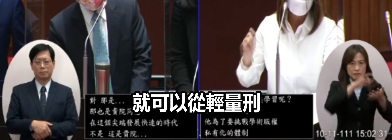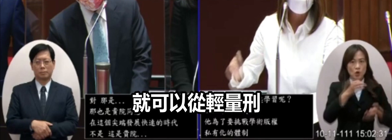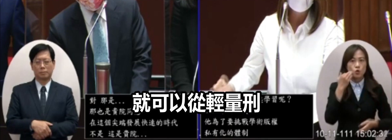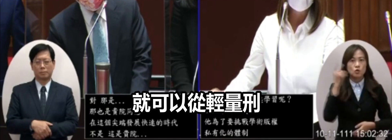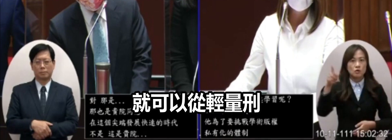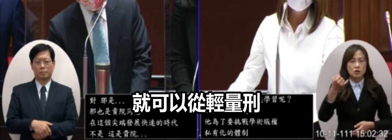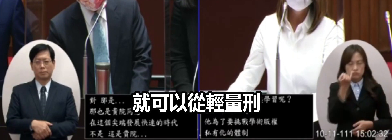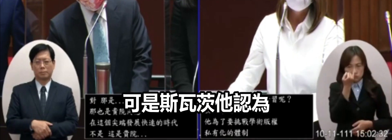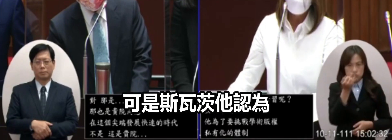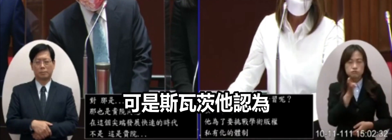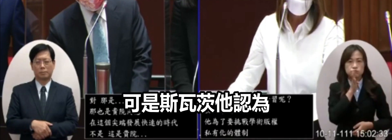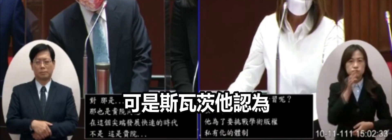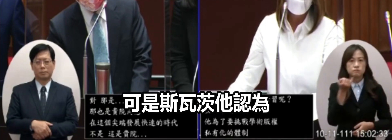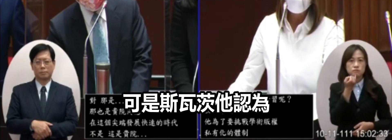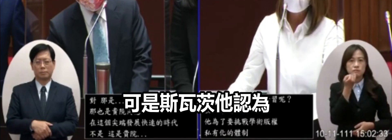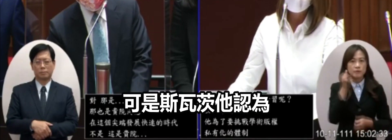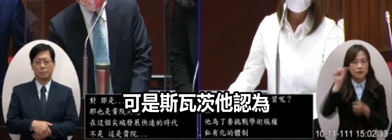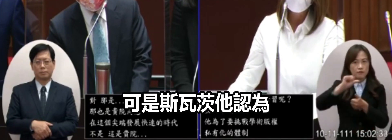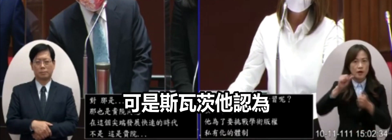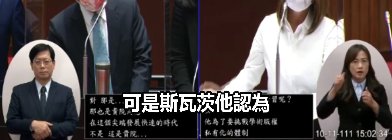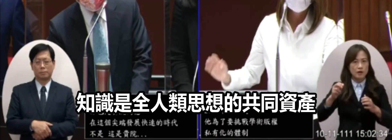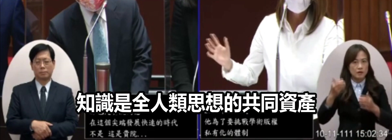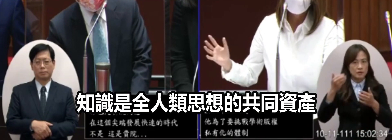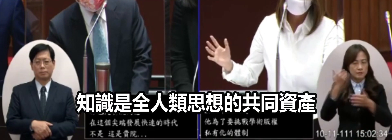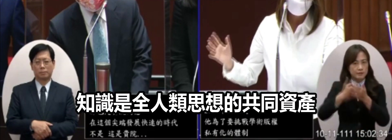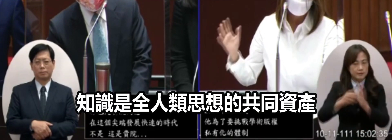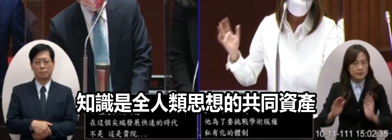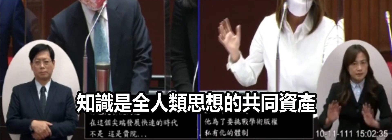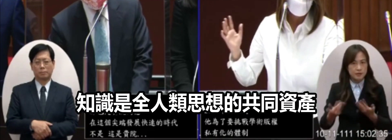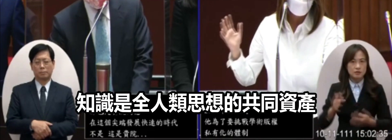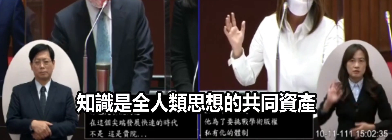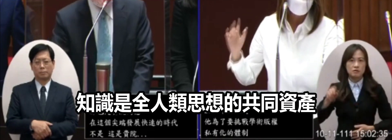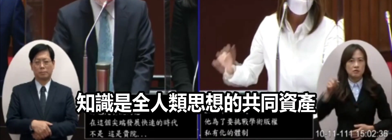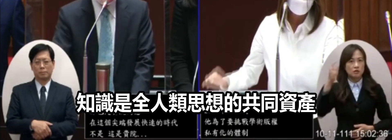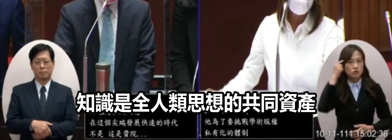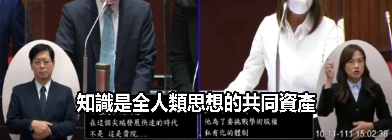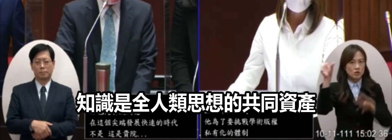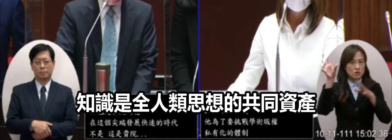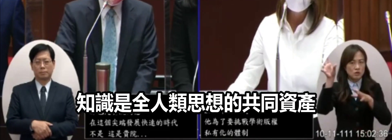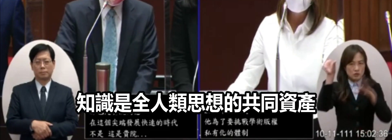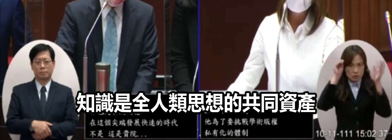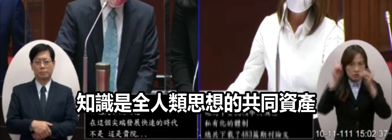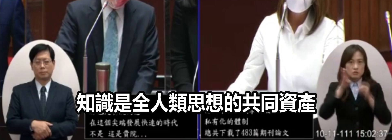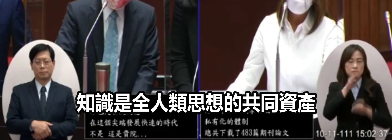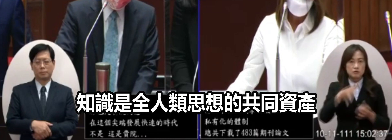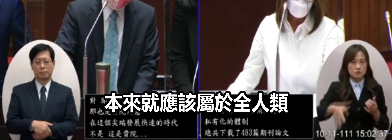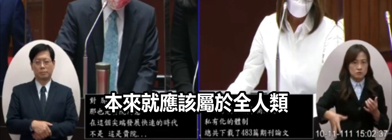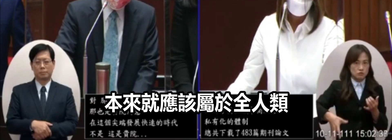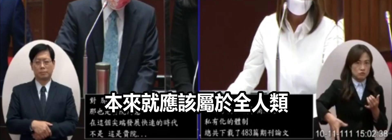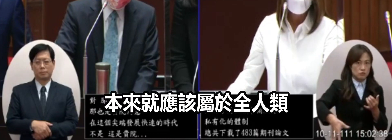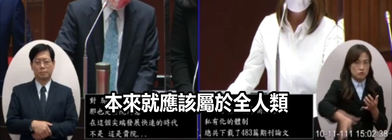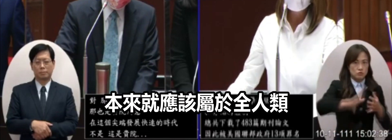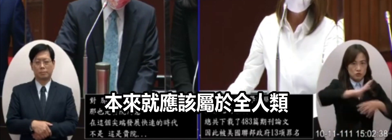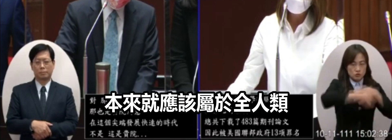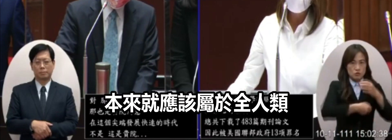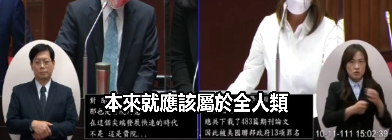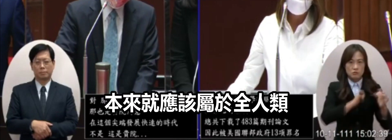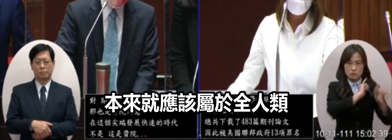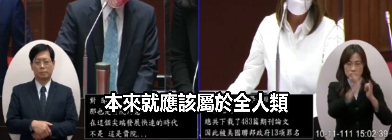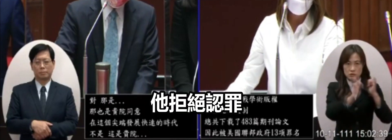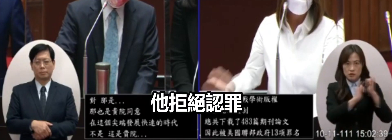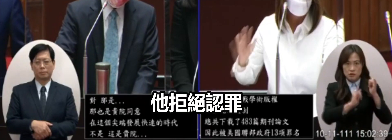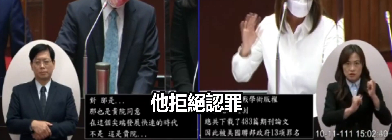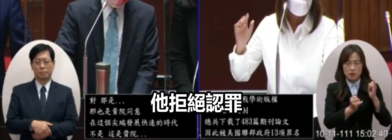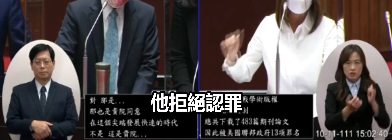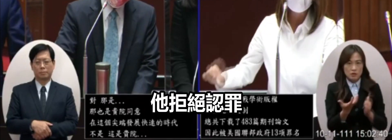可以从轻量刑，可是斯瓦兹他认为知识是全人类思想的共同资产，本来就应该属于全